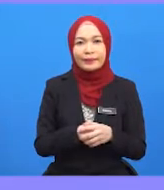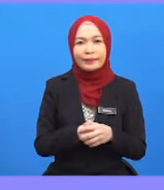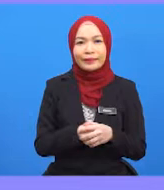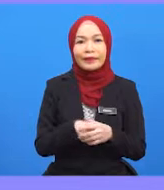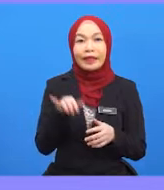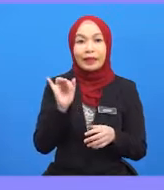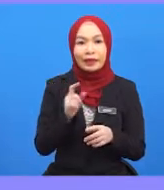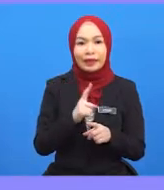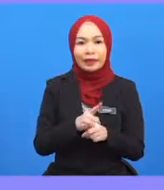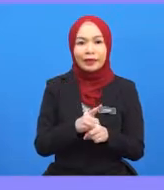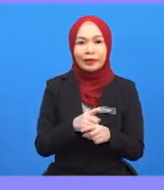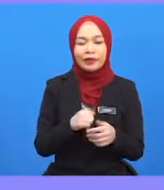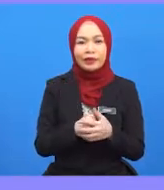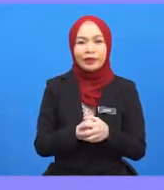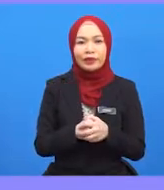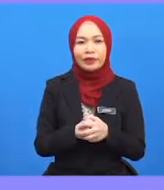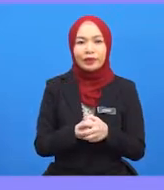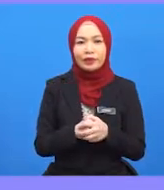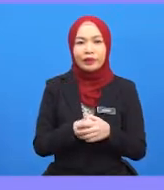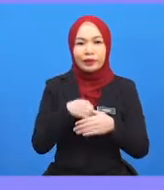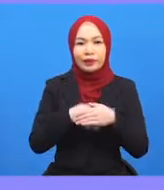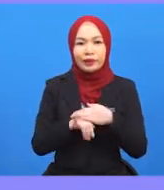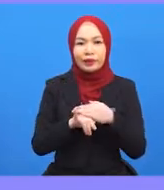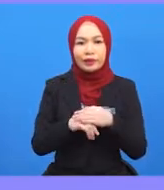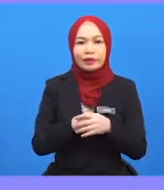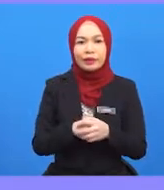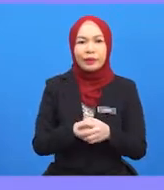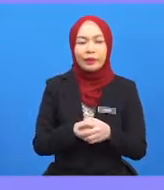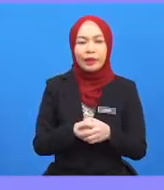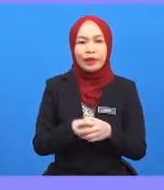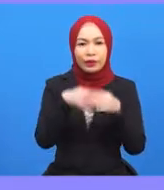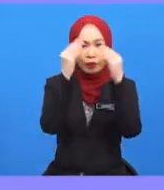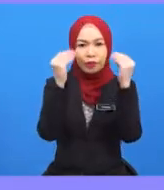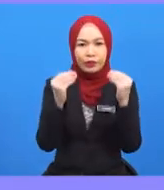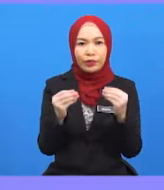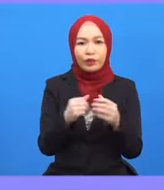Ya, betul. Isi padu purata asid nitrit kita perolehi dengan